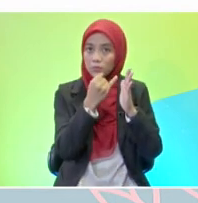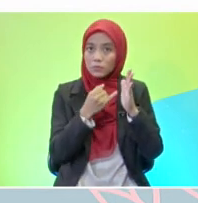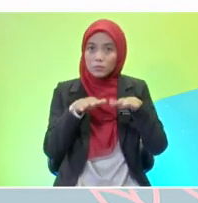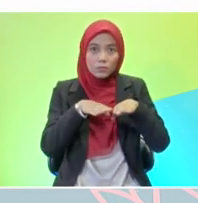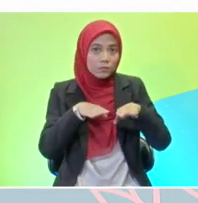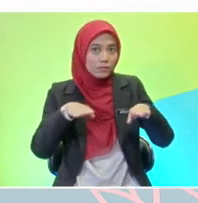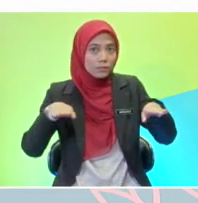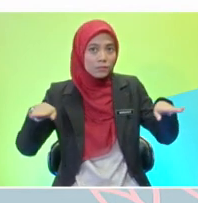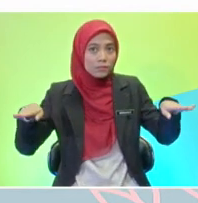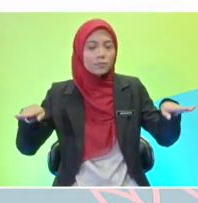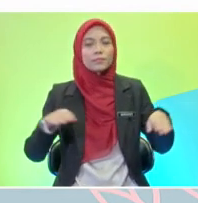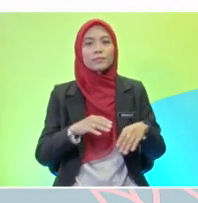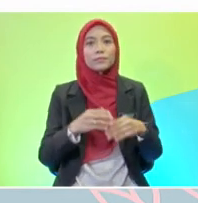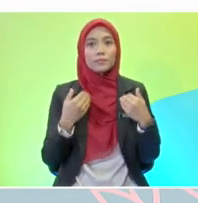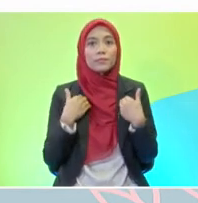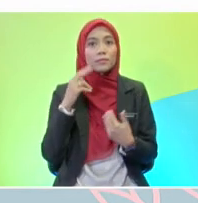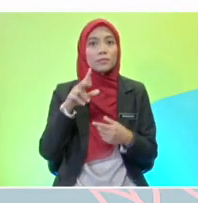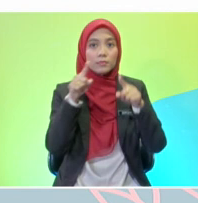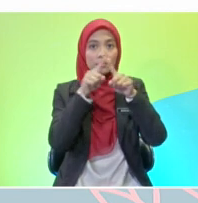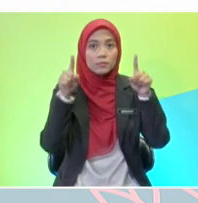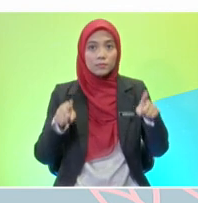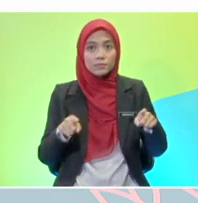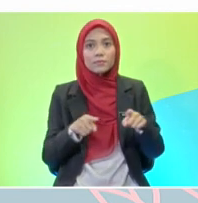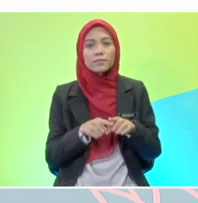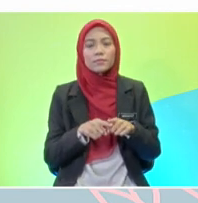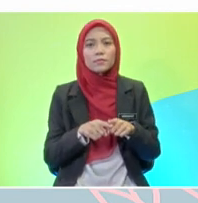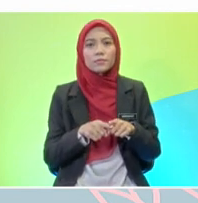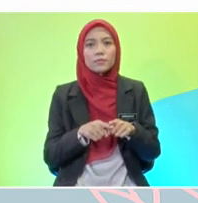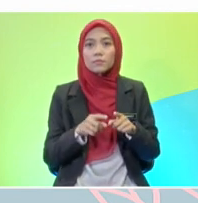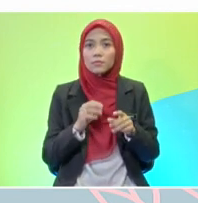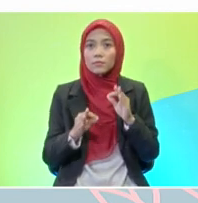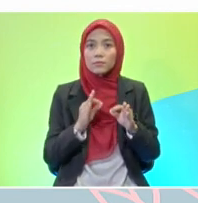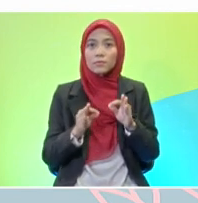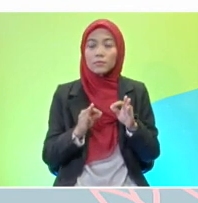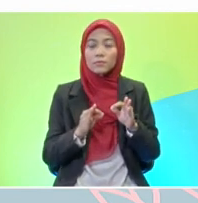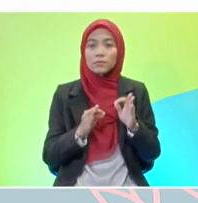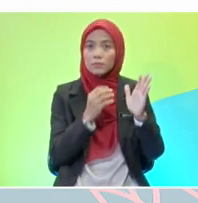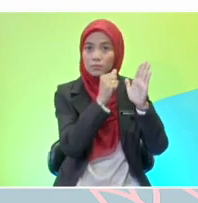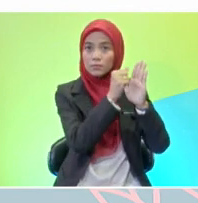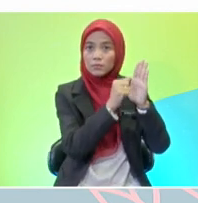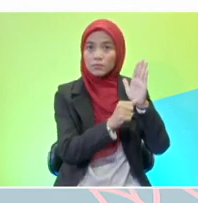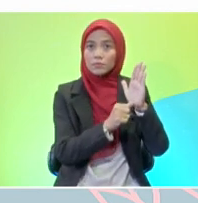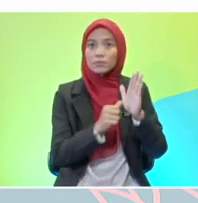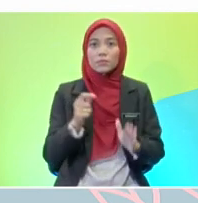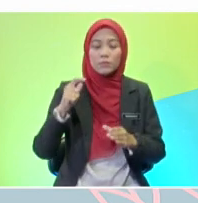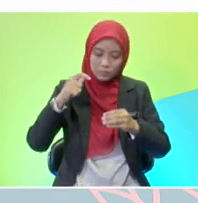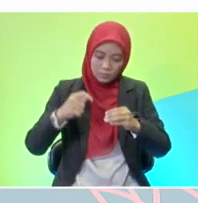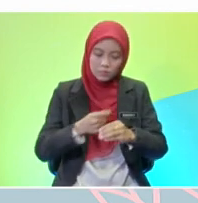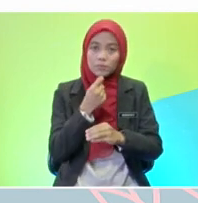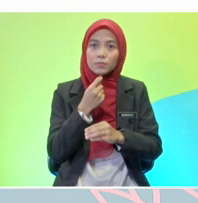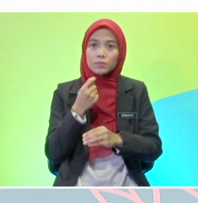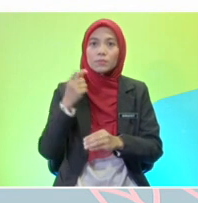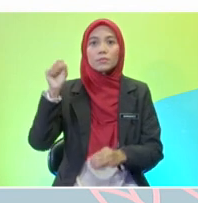tidak ada tiga dimensi di dekat situ menekannya kalau ukiran tepuk timbul tanpa silat dia Timbul tapi